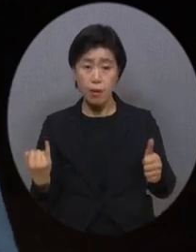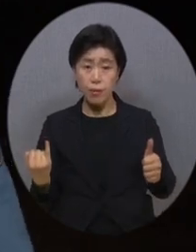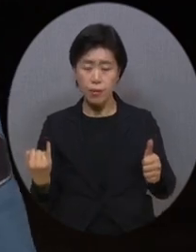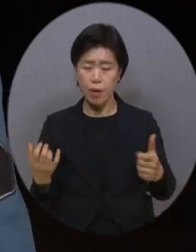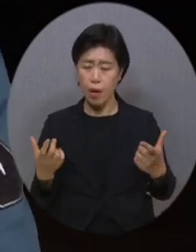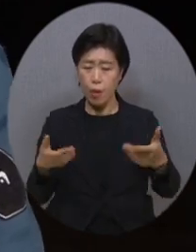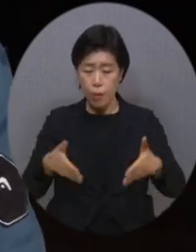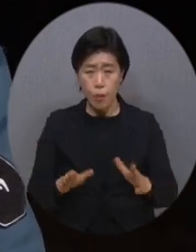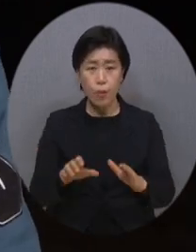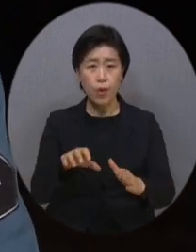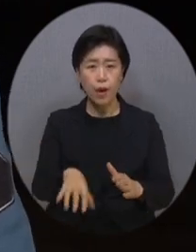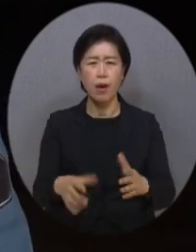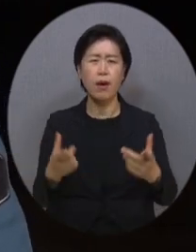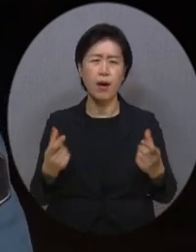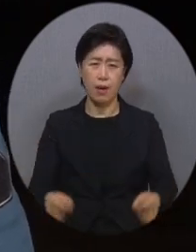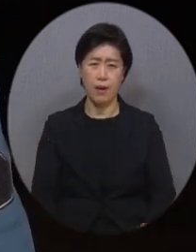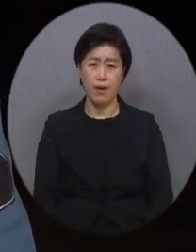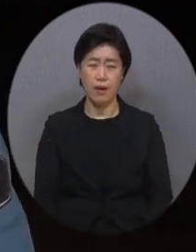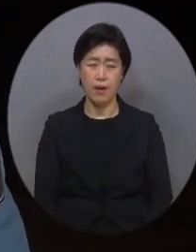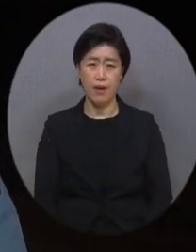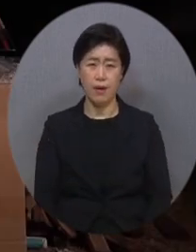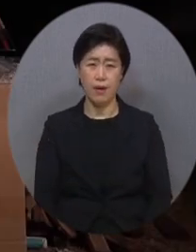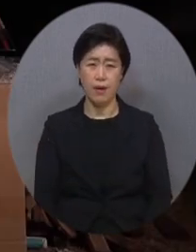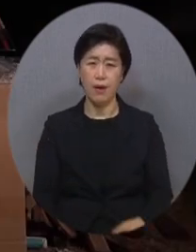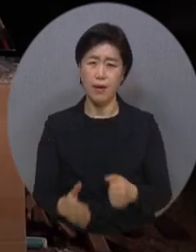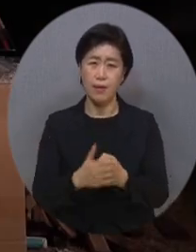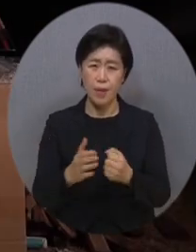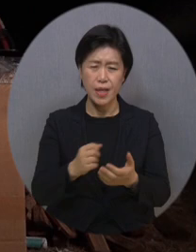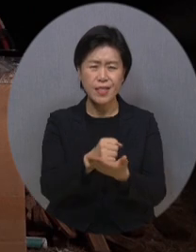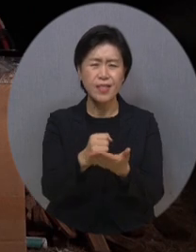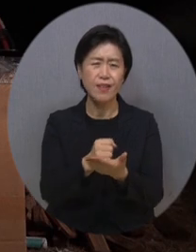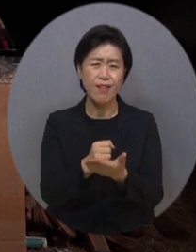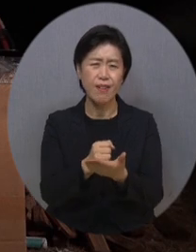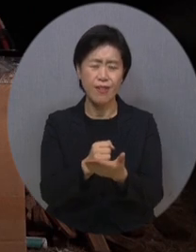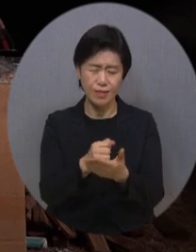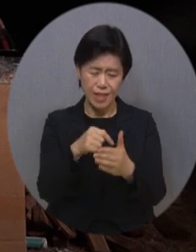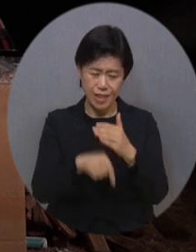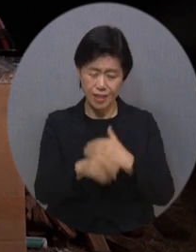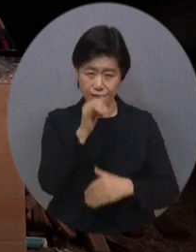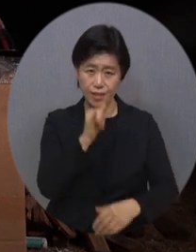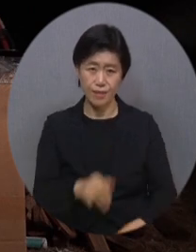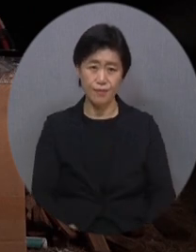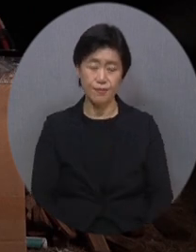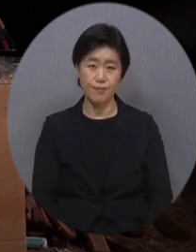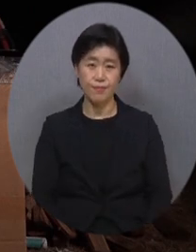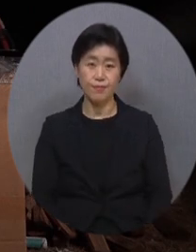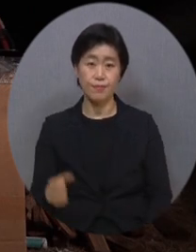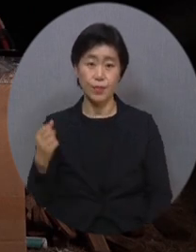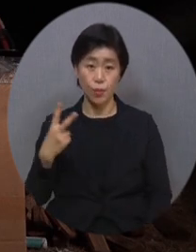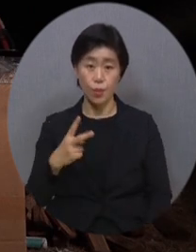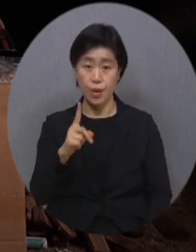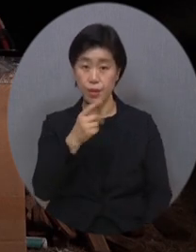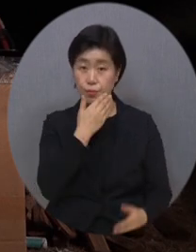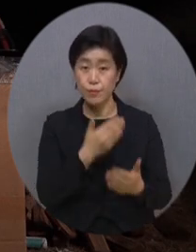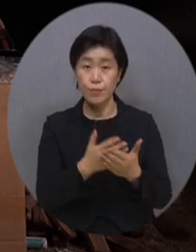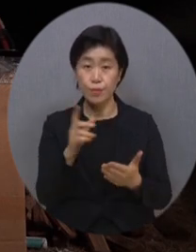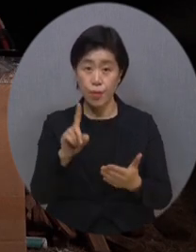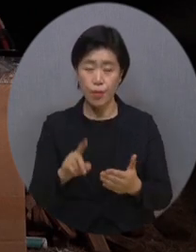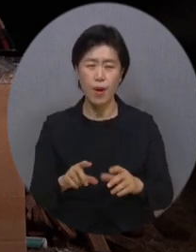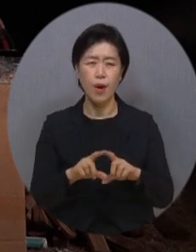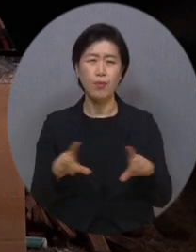이야, 그러니까 그래서 세상은 인연이야, 인연. 인연이고 또 한 가지 중요한 거는 그래서 평상시에 잘 살아야